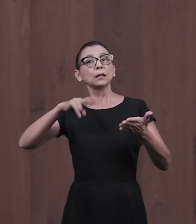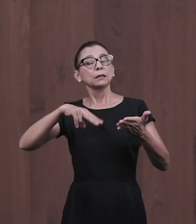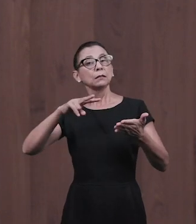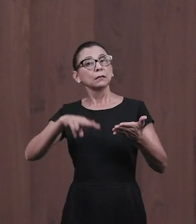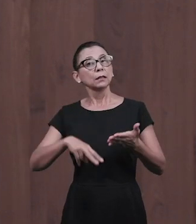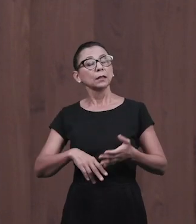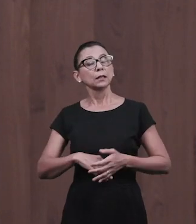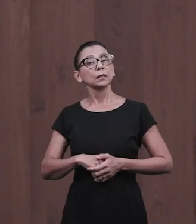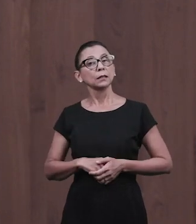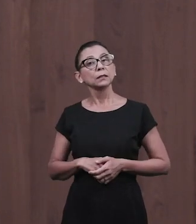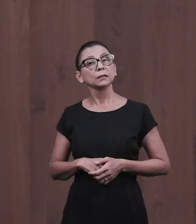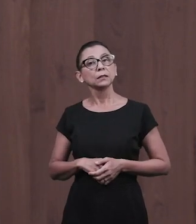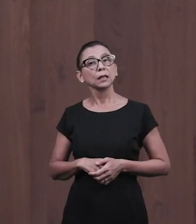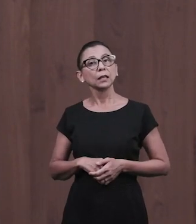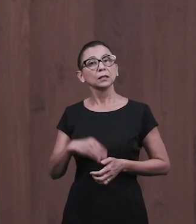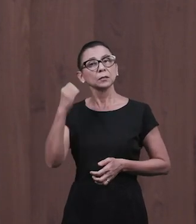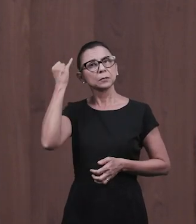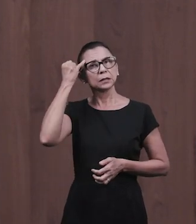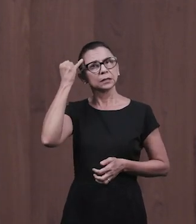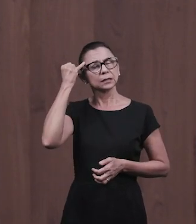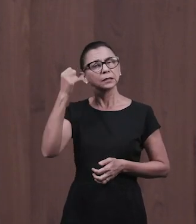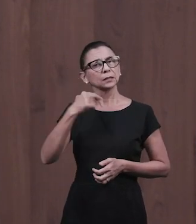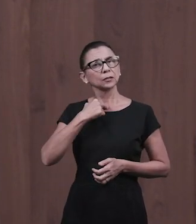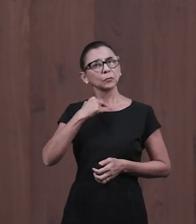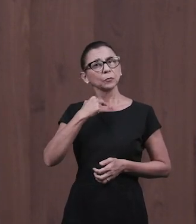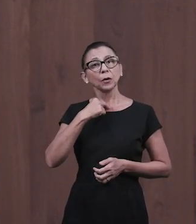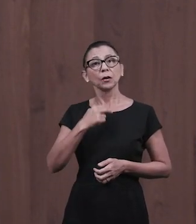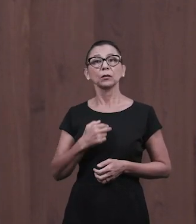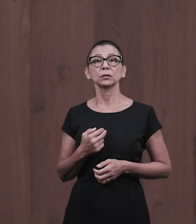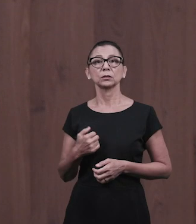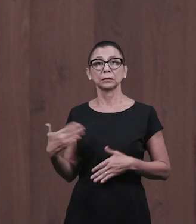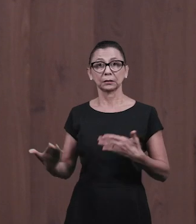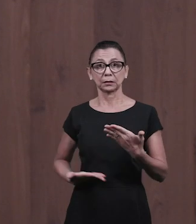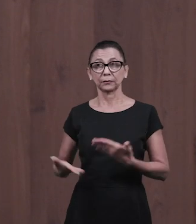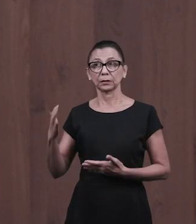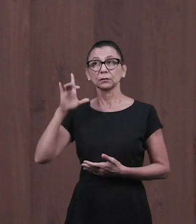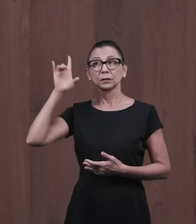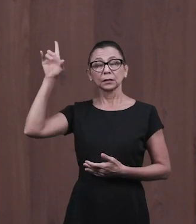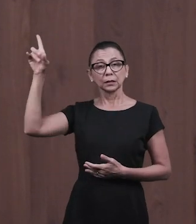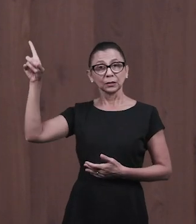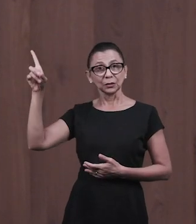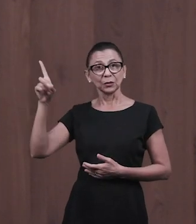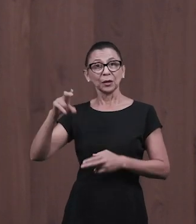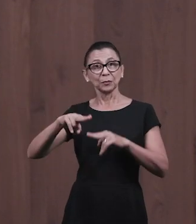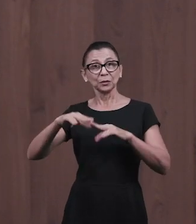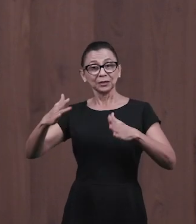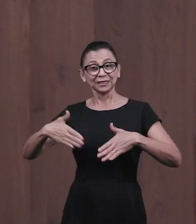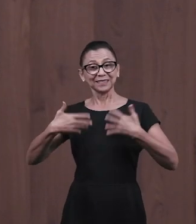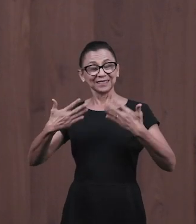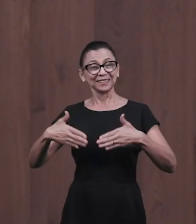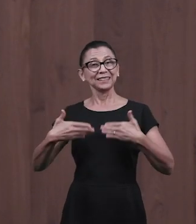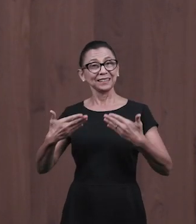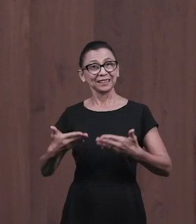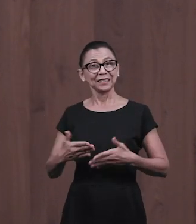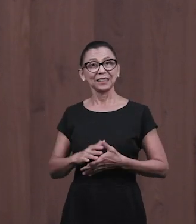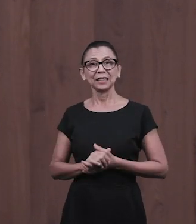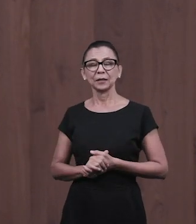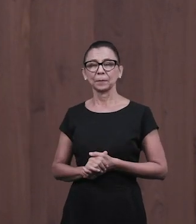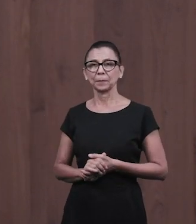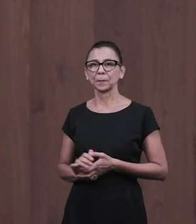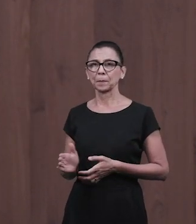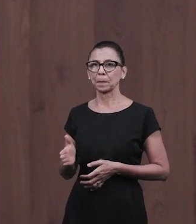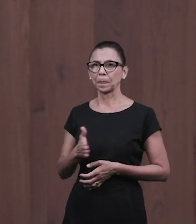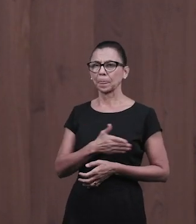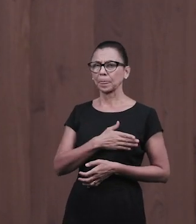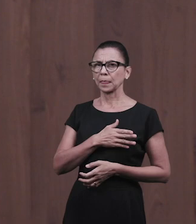prier. Servir le Seigneur doit être notre plus grande joie. Dieu a dit à Josué qu'il